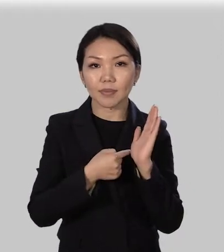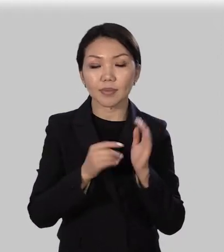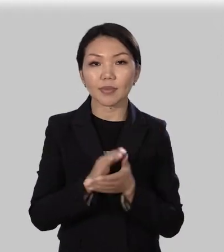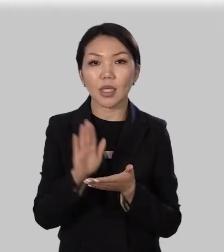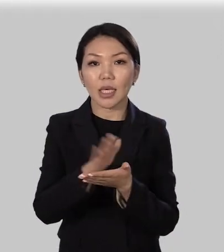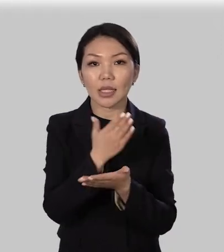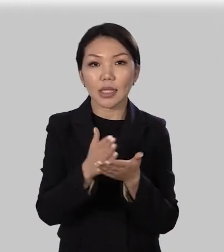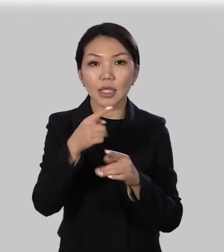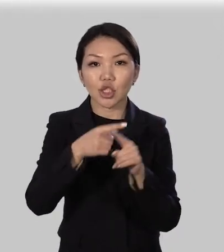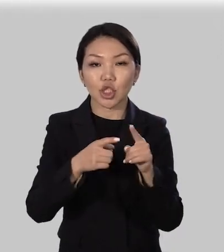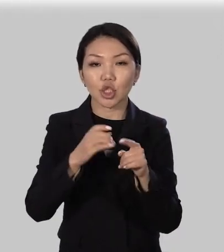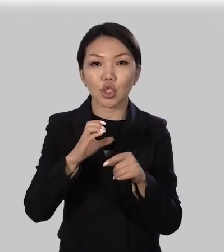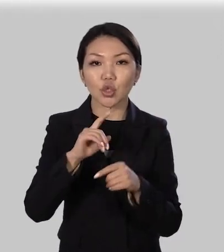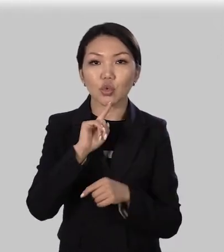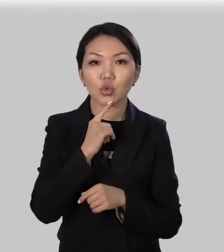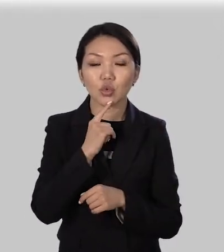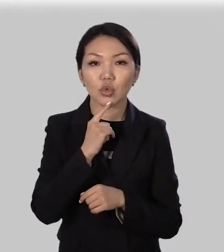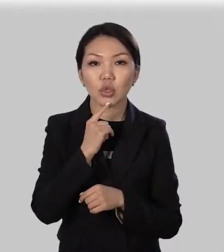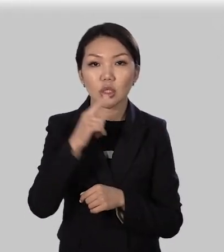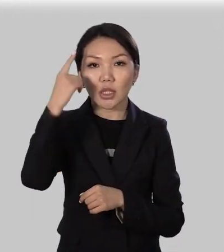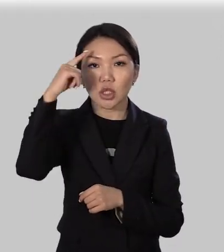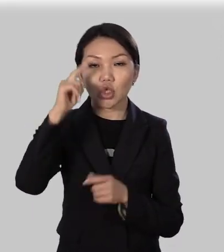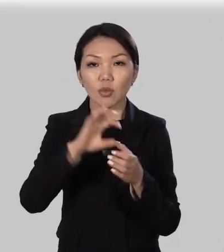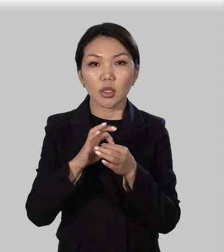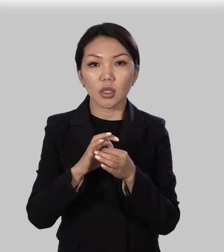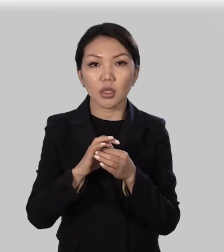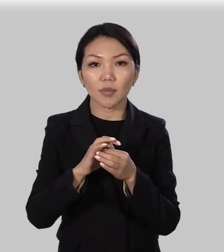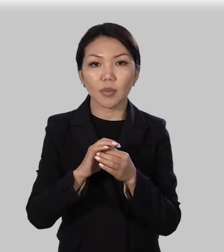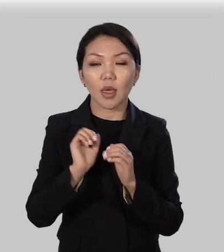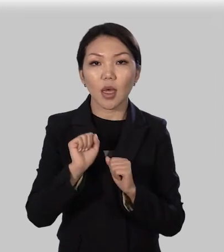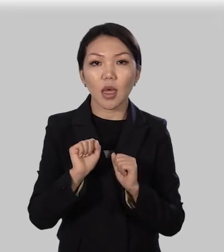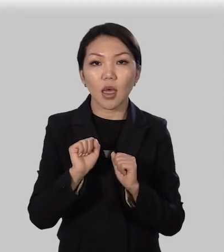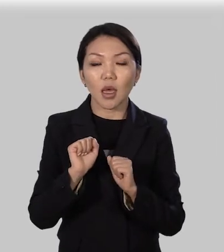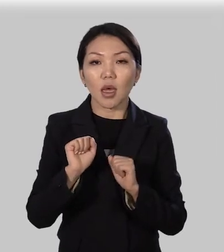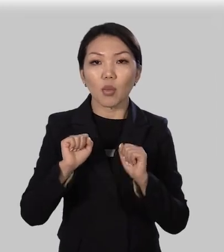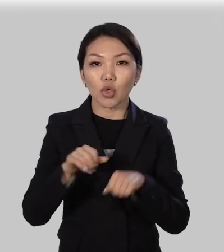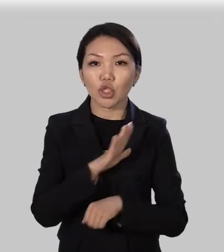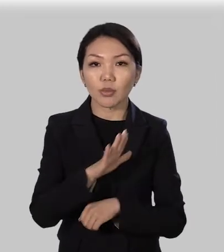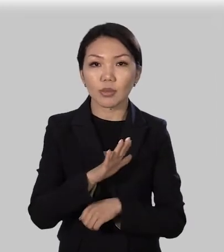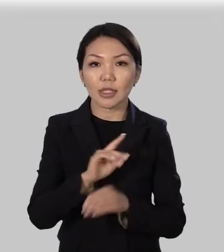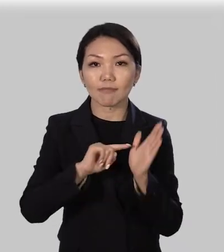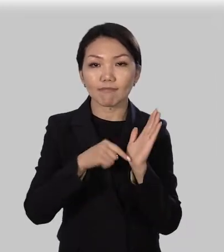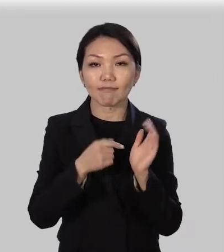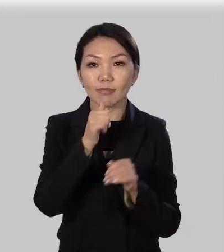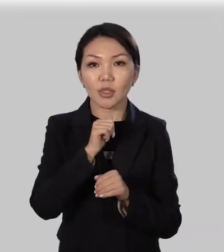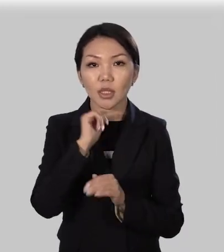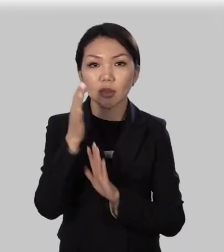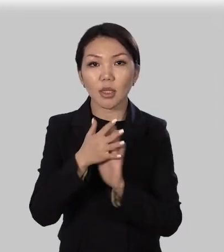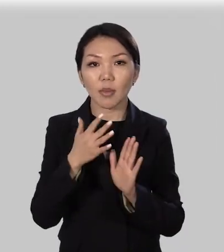Отделяя части сложно сочиненного предложения. А может быть, пытаемся понять, что хотел сказать